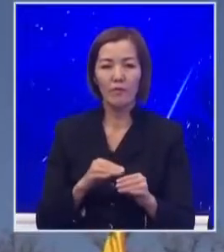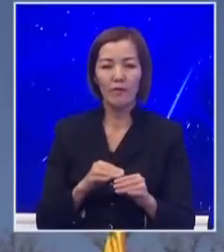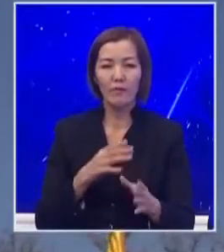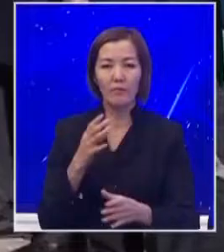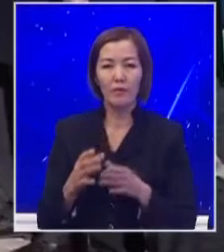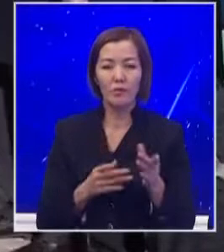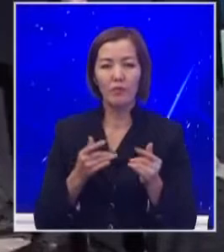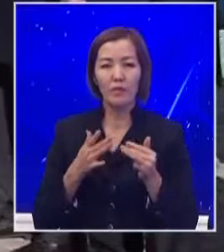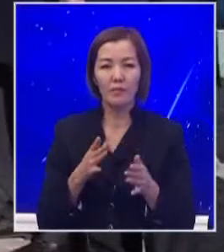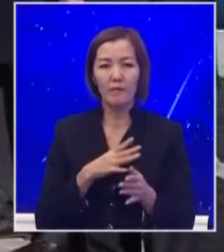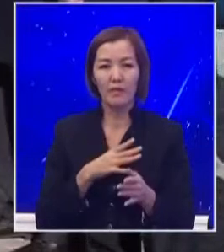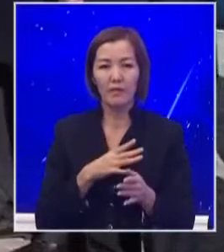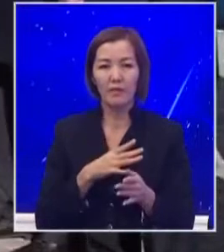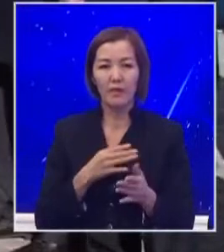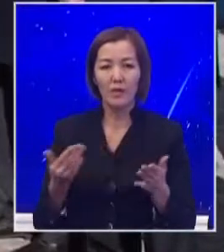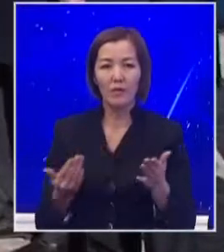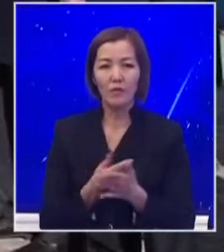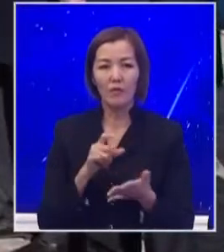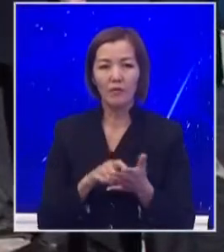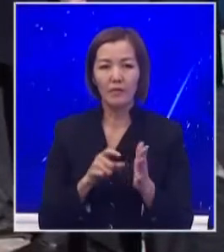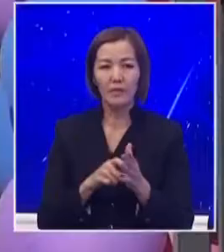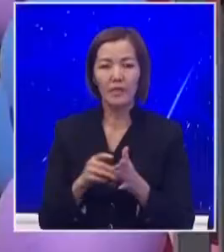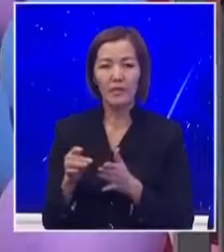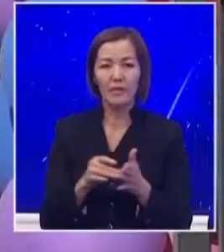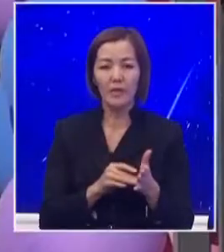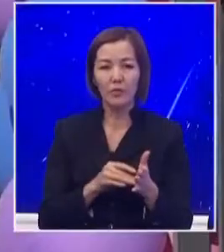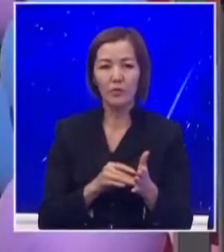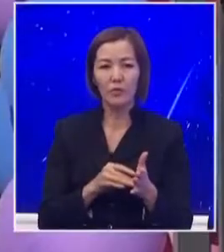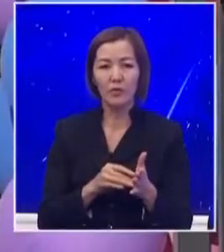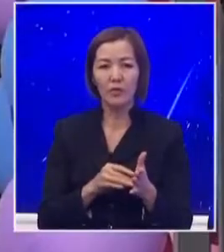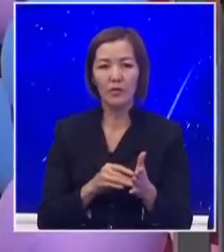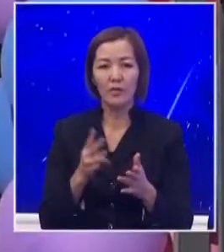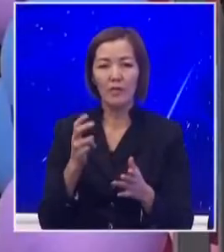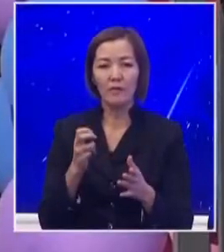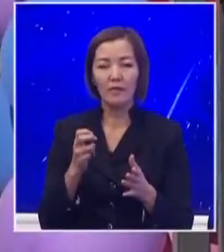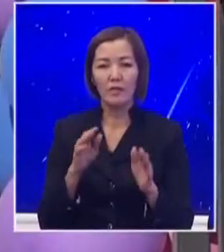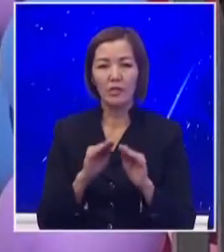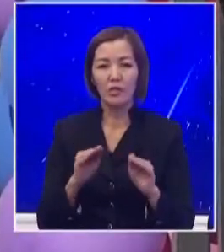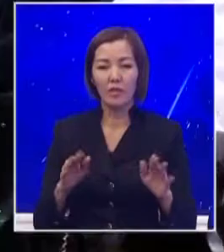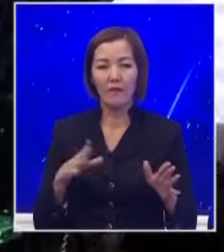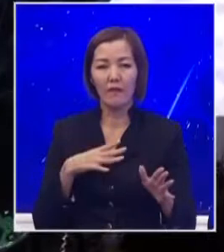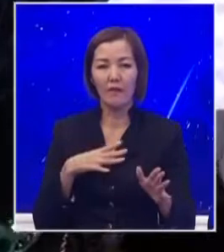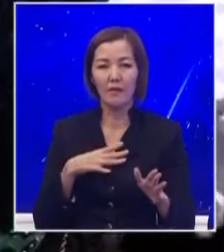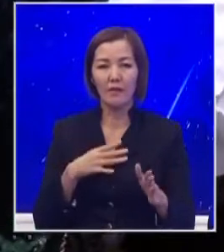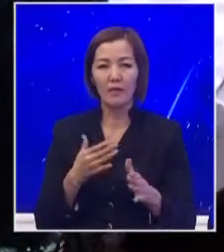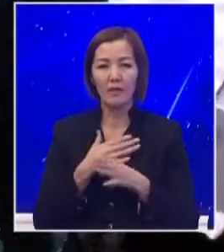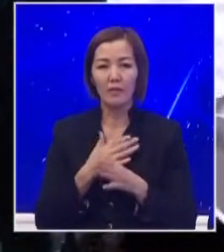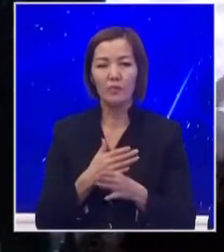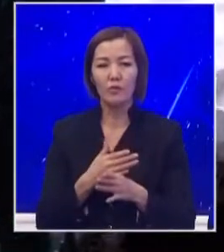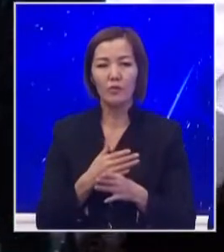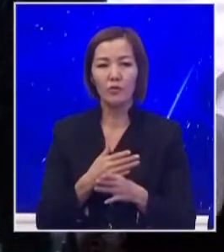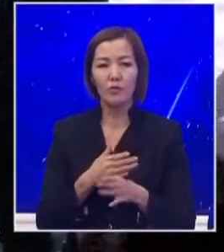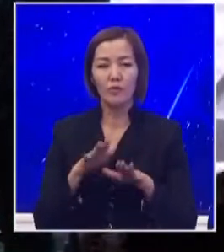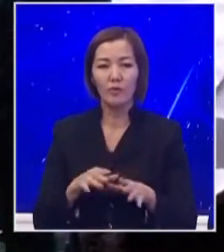международными требованиями. В новом зале одновременно будут заниматься 200 человек. Объект был построен благодаря спонсорству